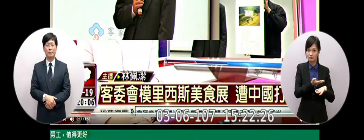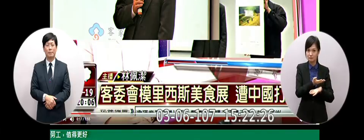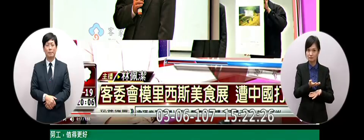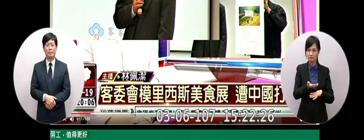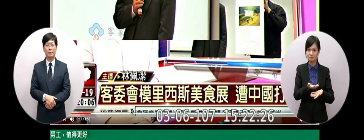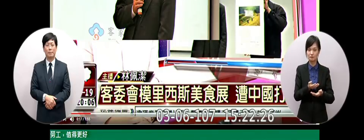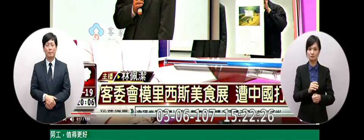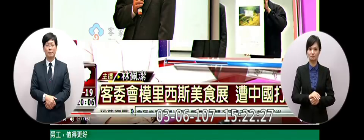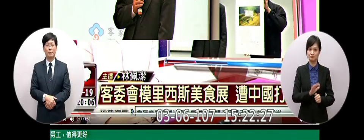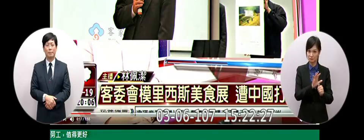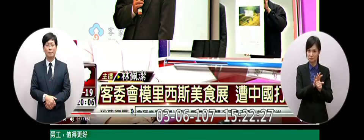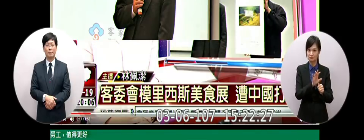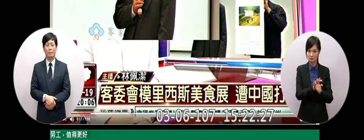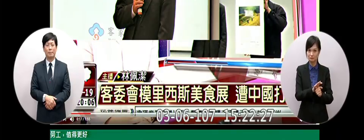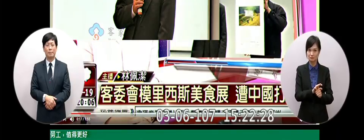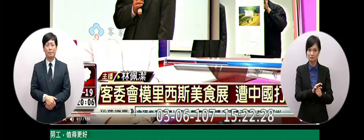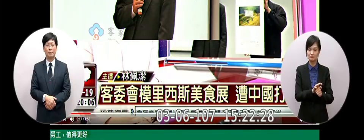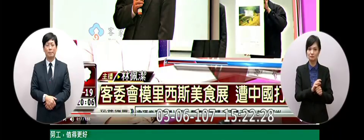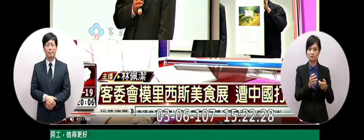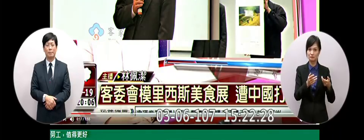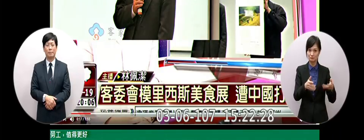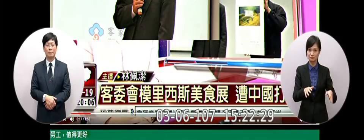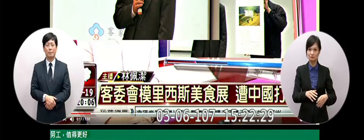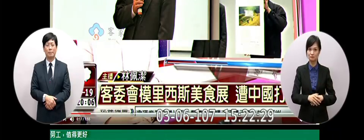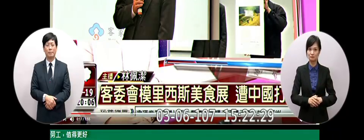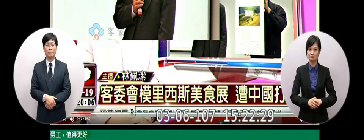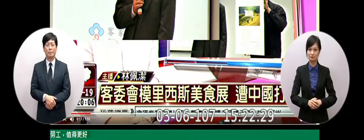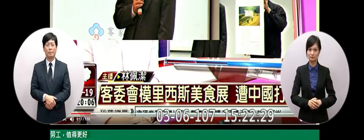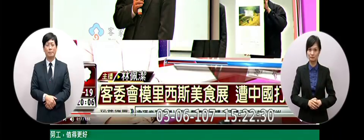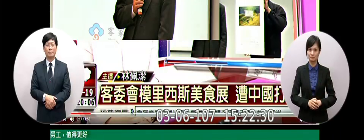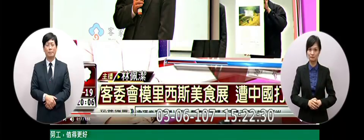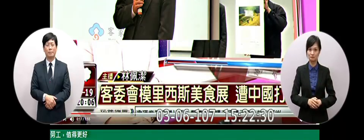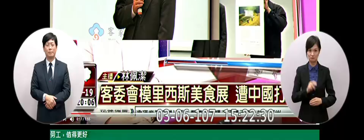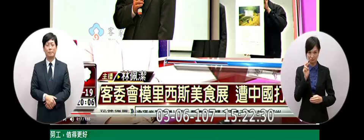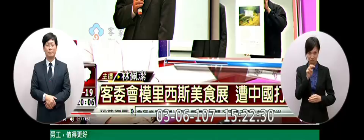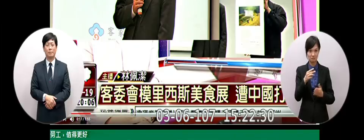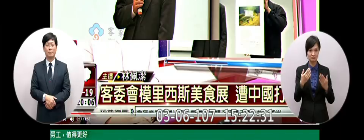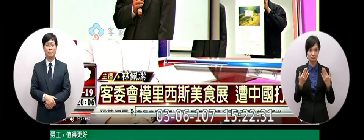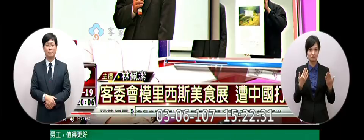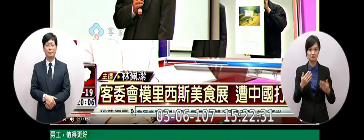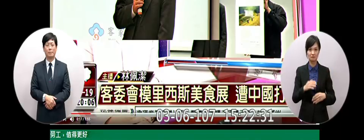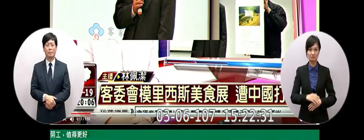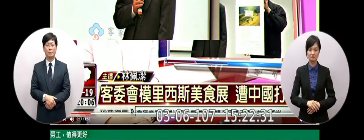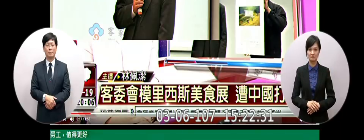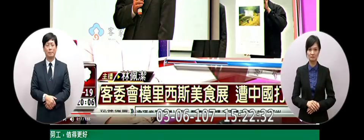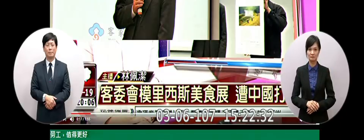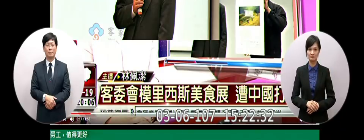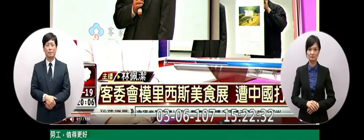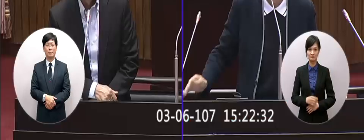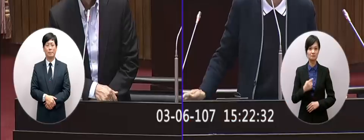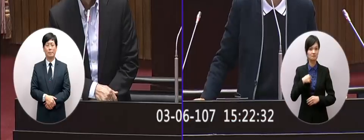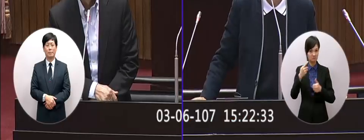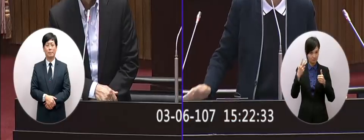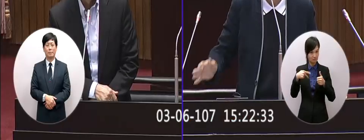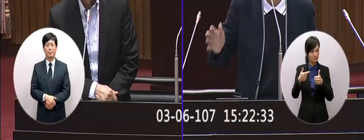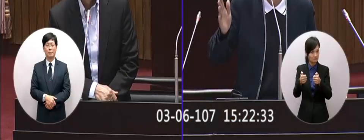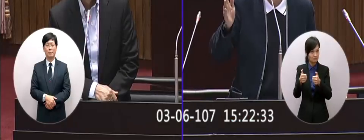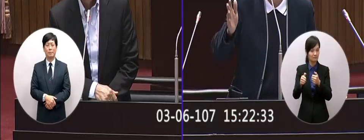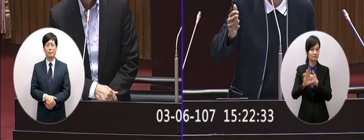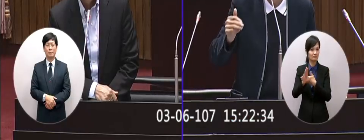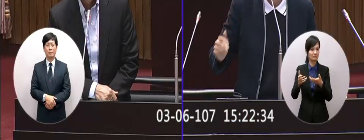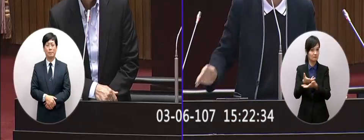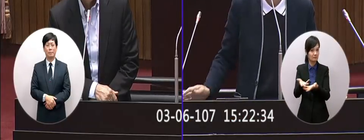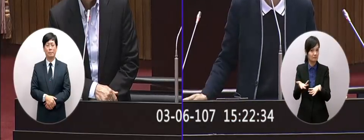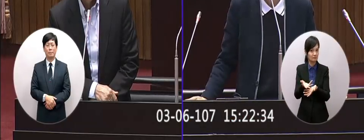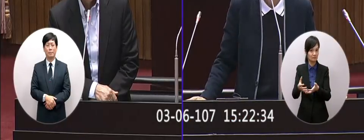办法帮啊，上公司啊，该上司该说明该清楚，啊，当然感谢我搞不，但是呢，